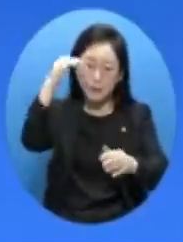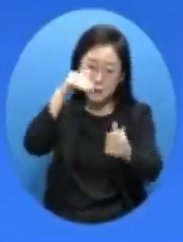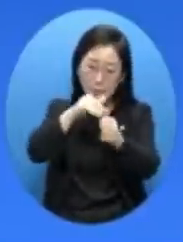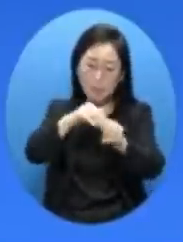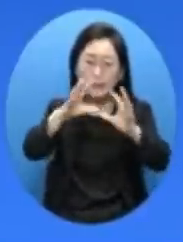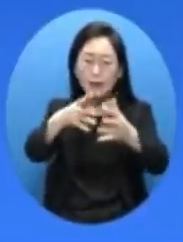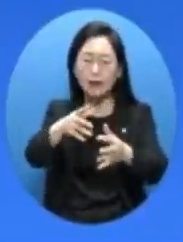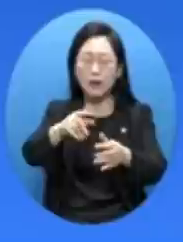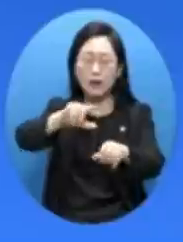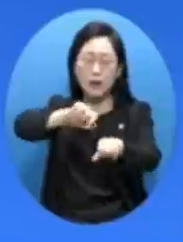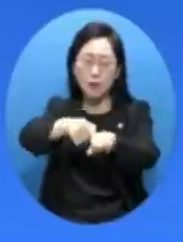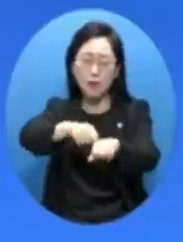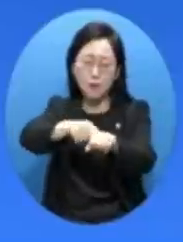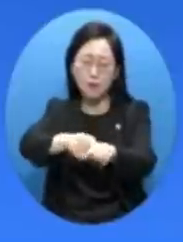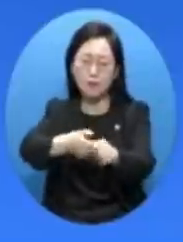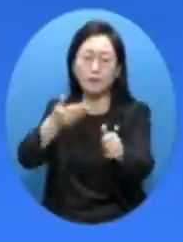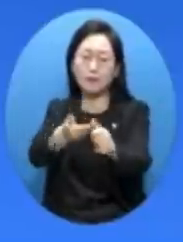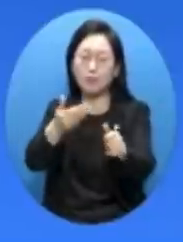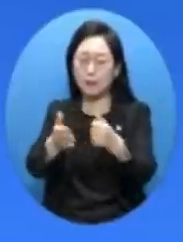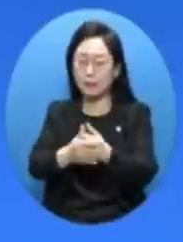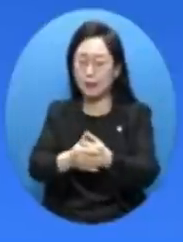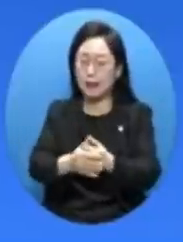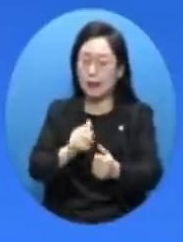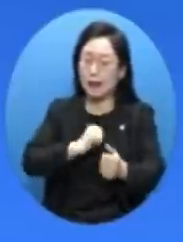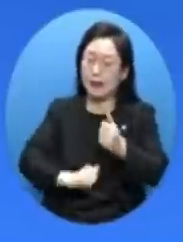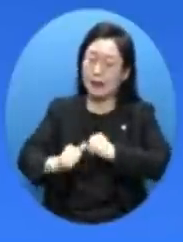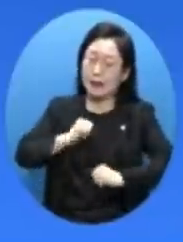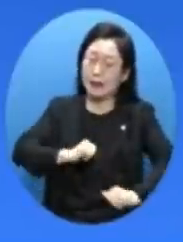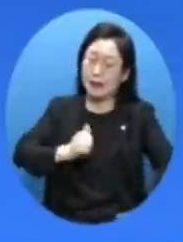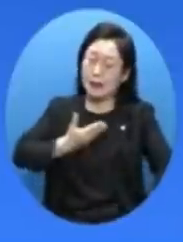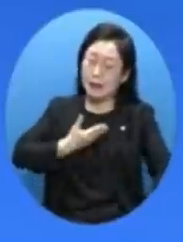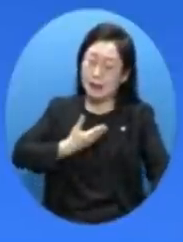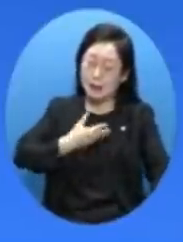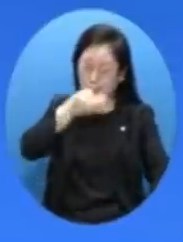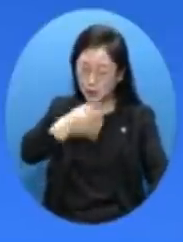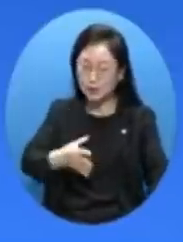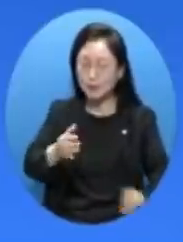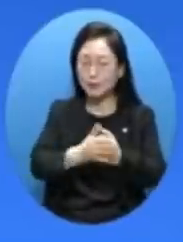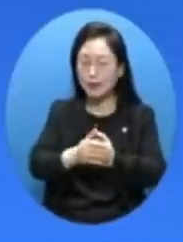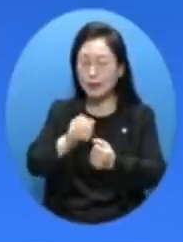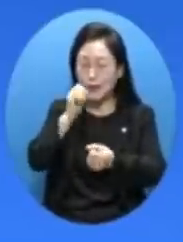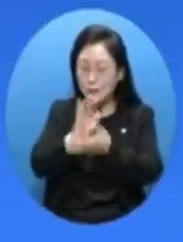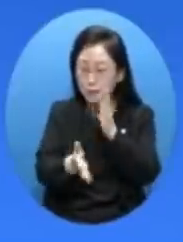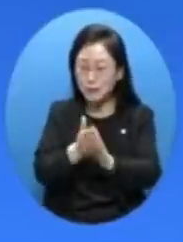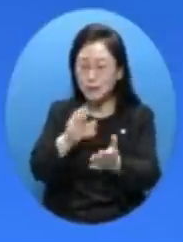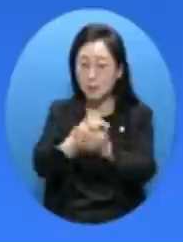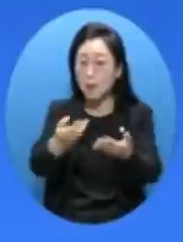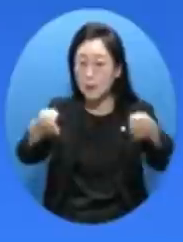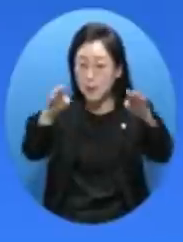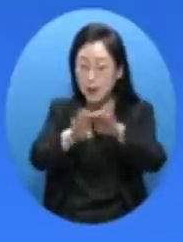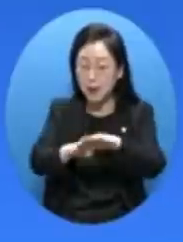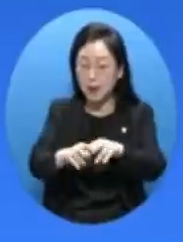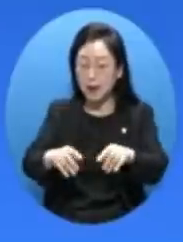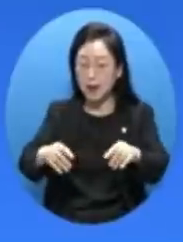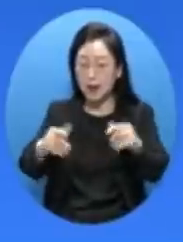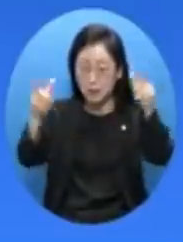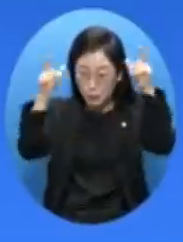그들이 견디다 못해서 결국은 이 복개를 전나는 소 둘에다 실어서